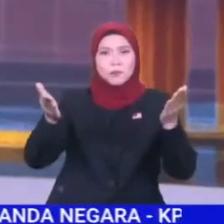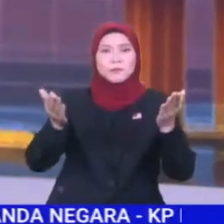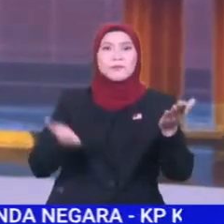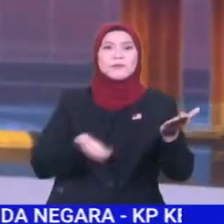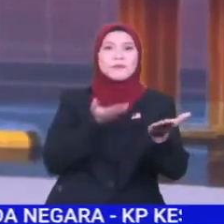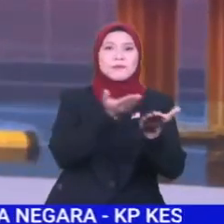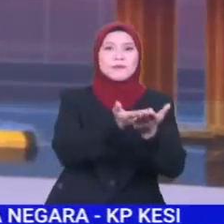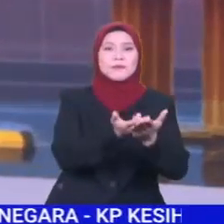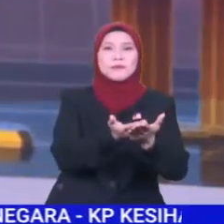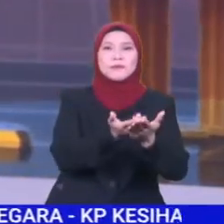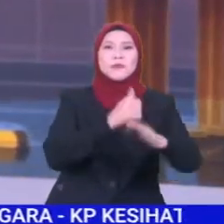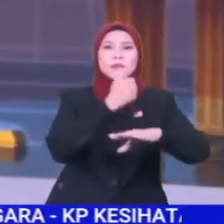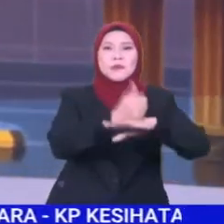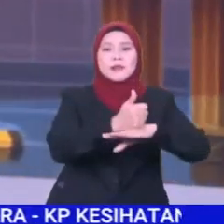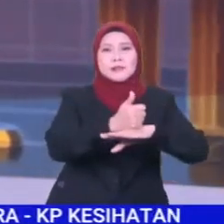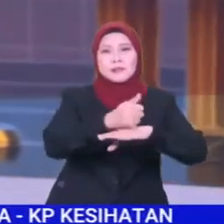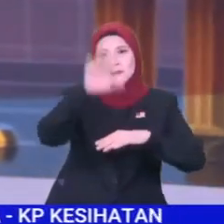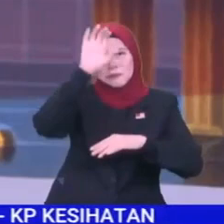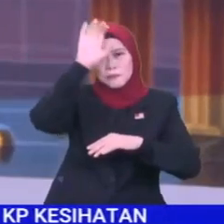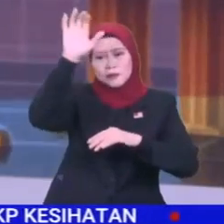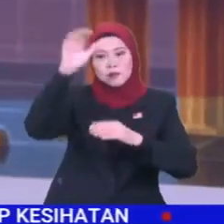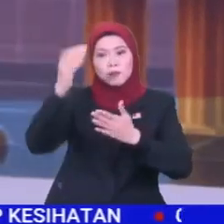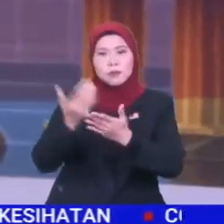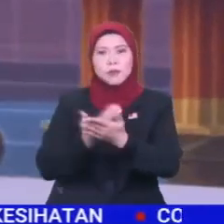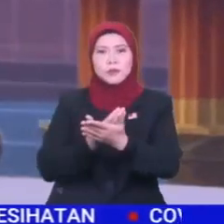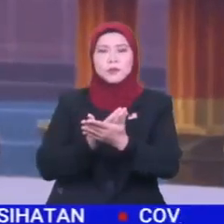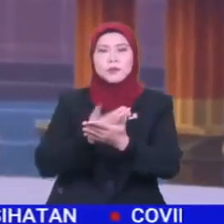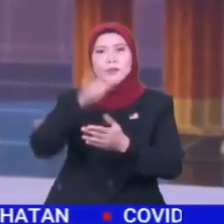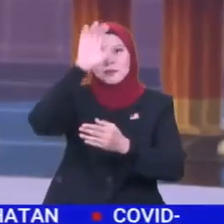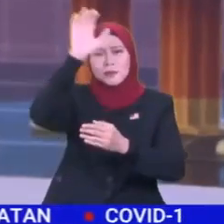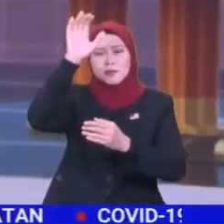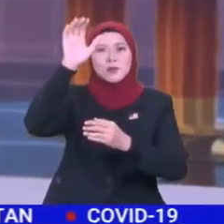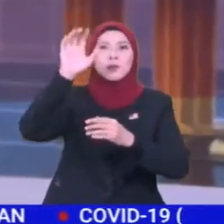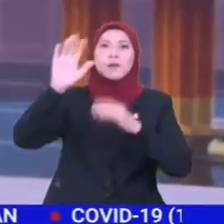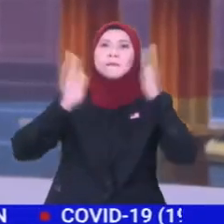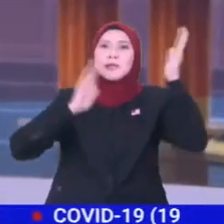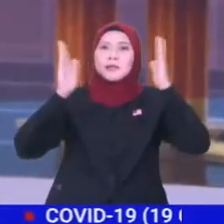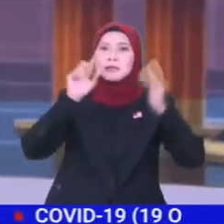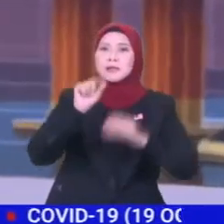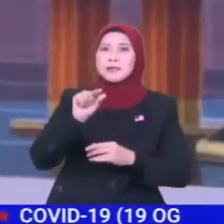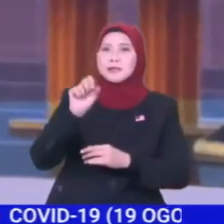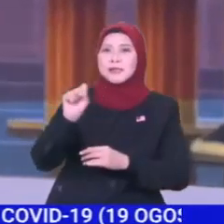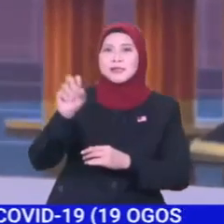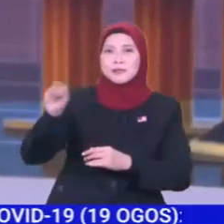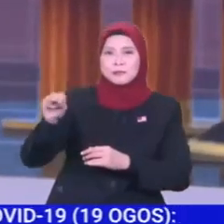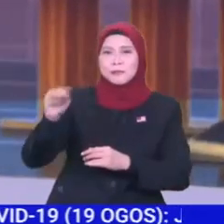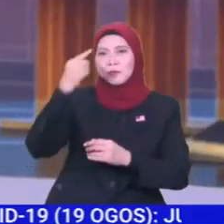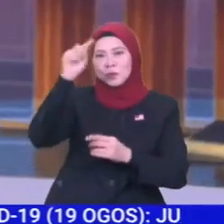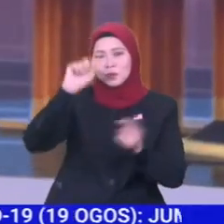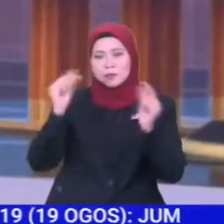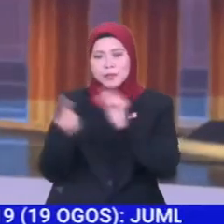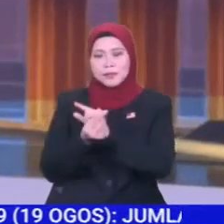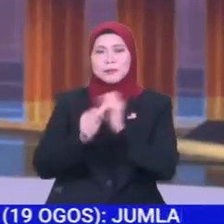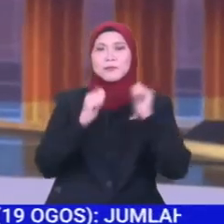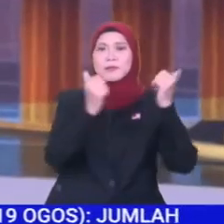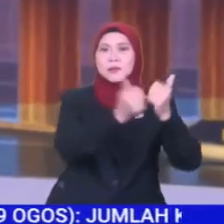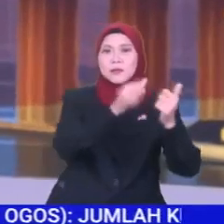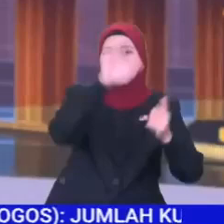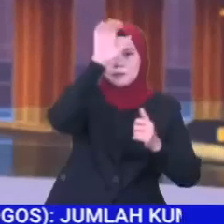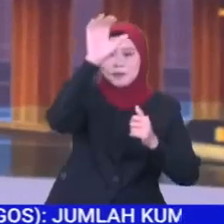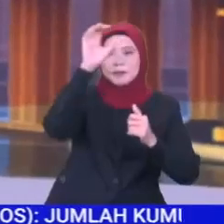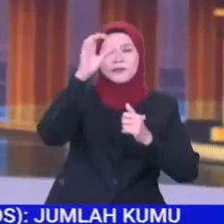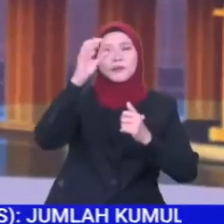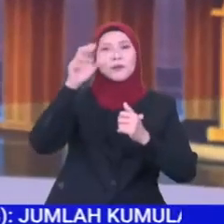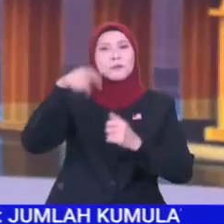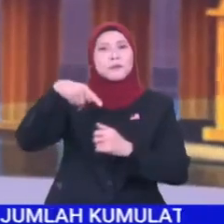penubuhan Persatuan Sepak Takraw Baru oleh Gabungan Sepak Takraw Malaysia GSM bagi menggantikan Persatuan Sepak Takraw